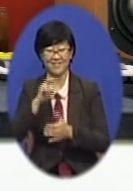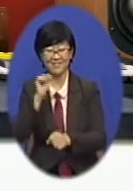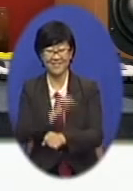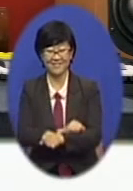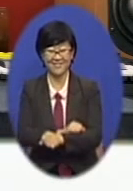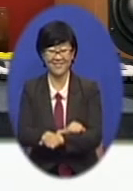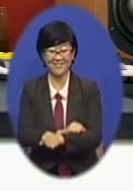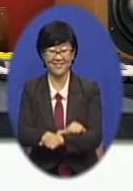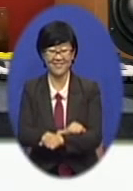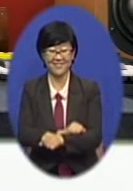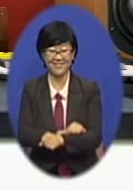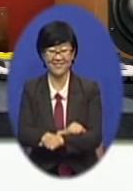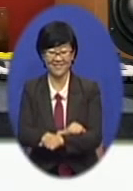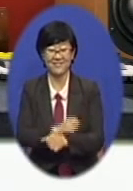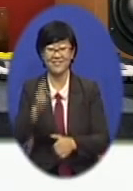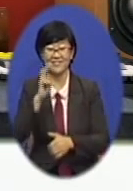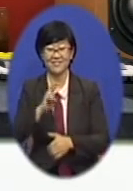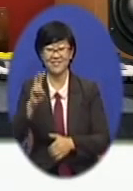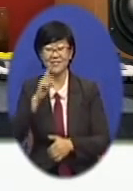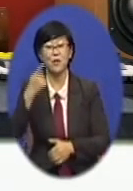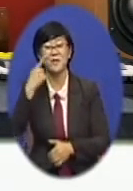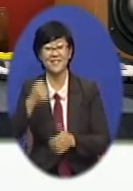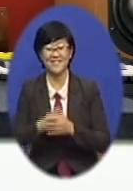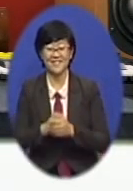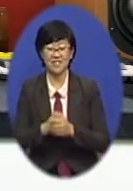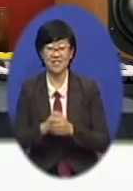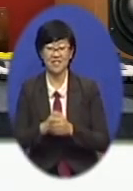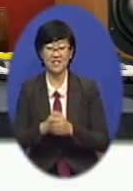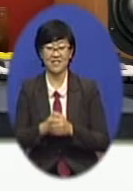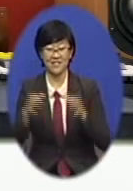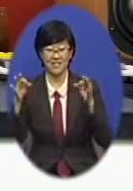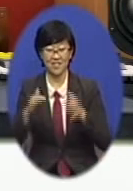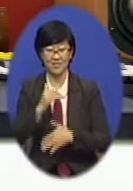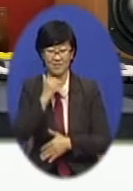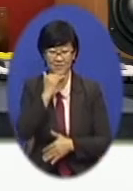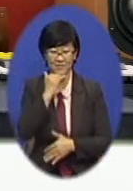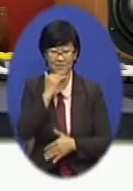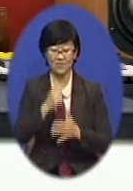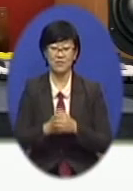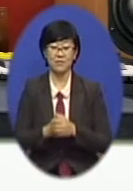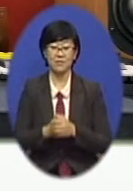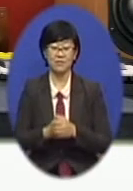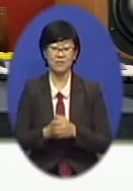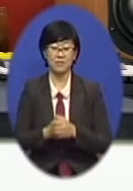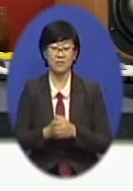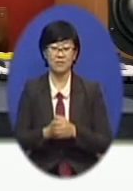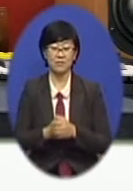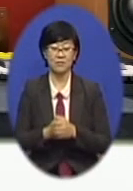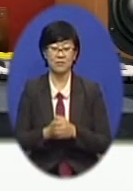노래가 나올지. 음악 다 한번 해보겠습니다. 네. 예, 예. 자, 잠시만 기다려주시기